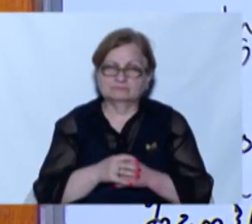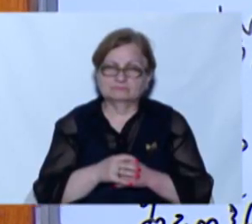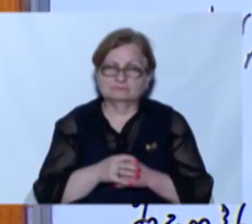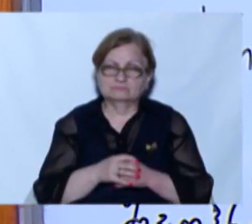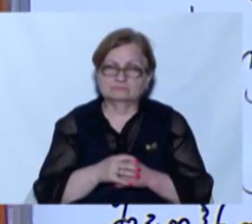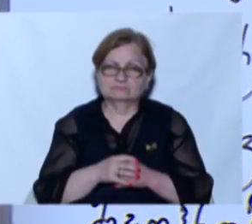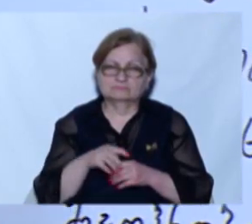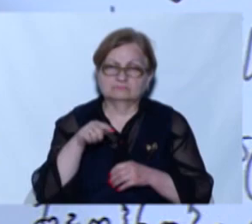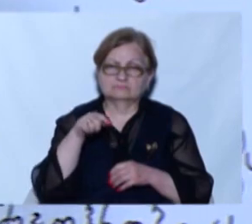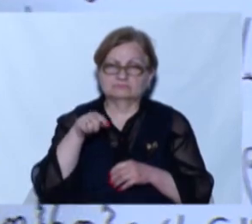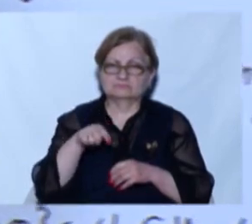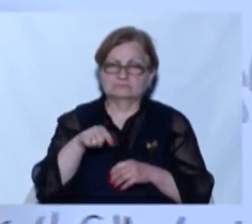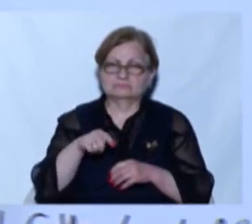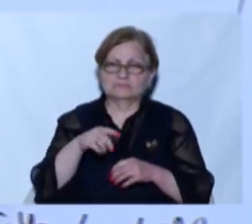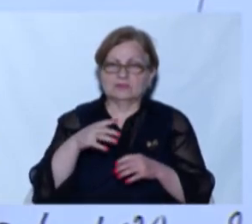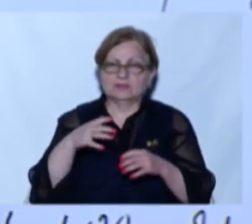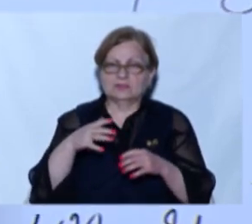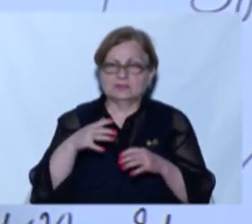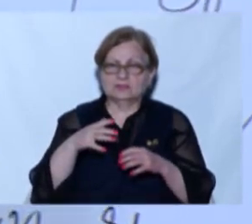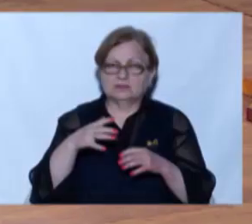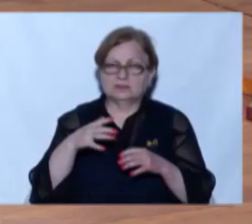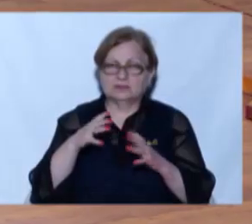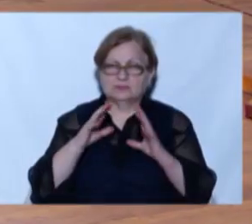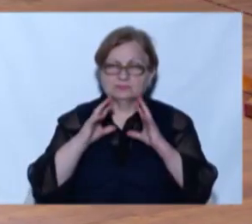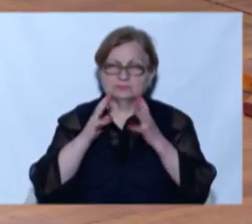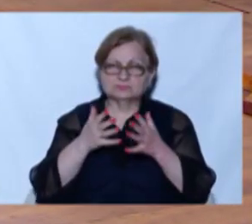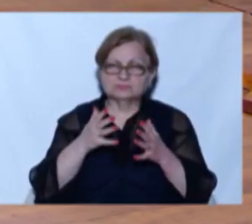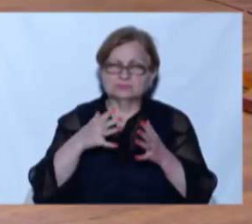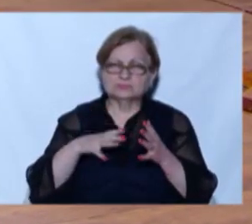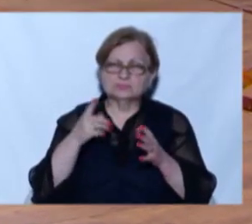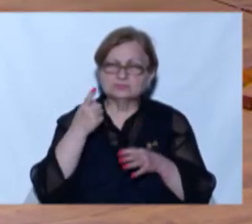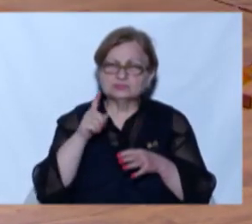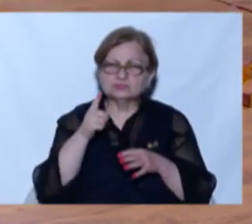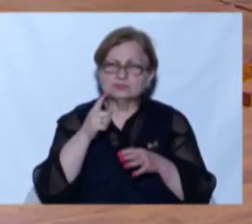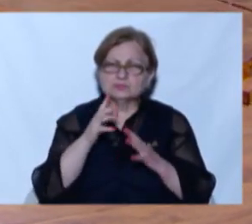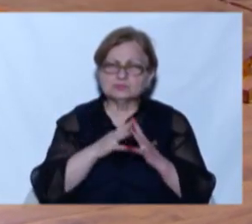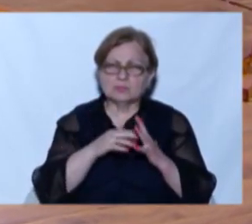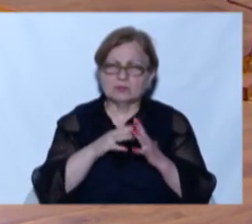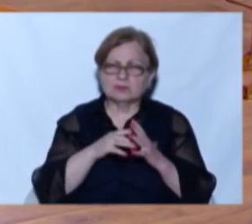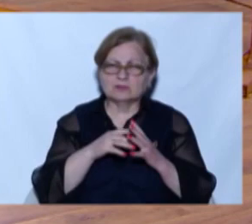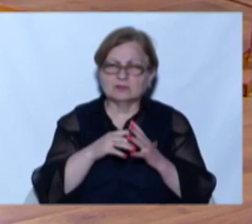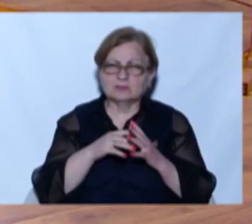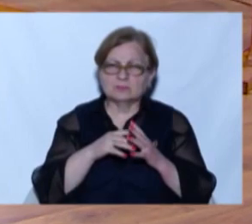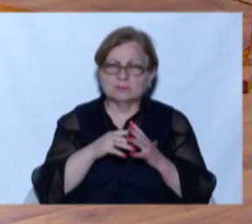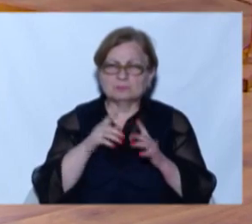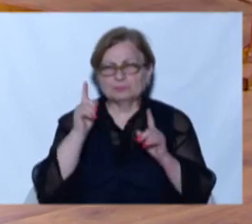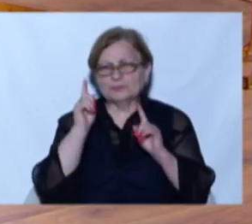ეს ქვეყანა წუთისოფელი დატოვა ძალიან კარგმა